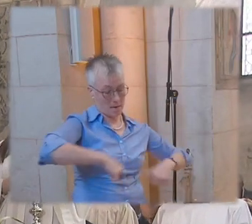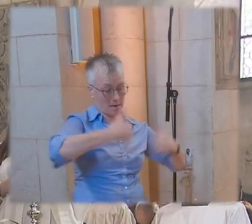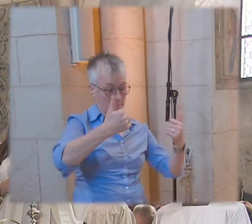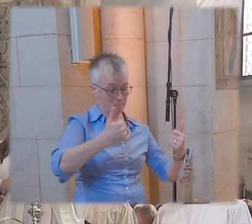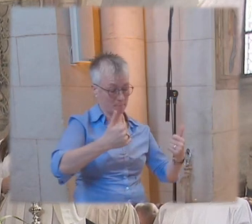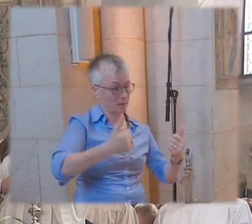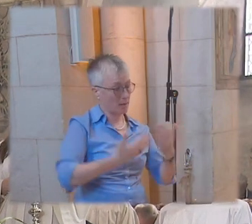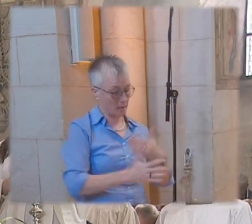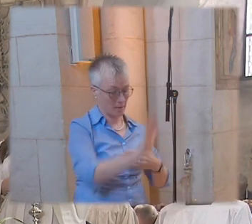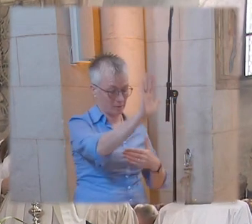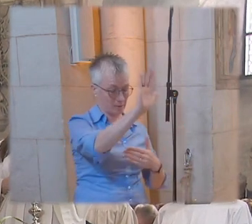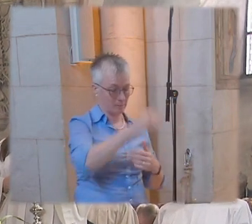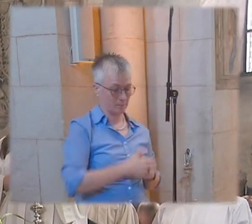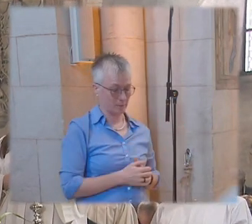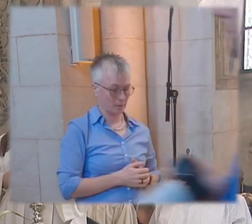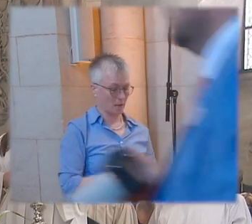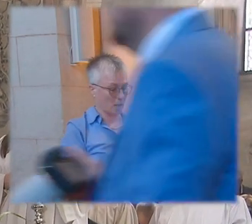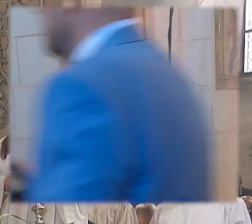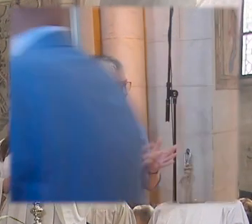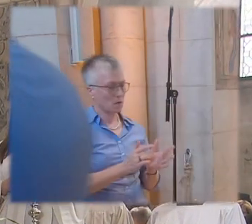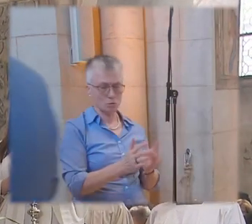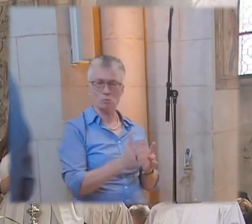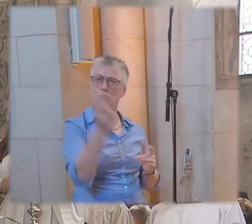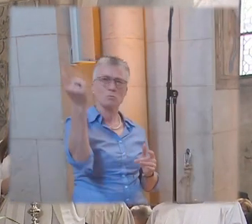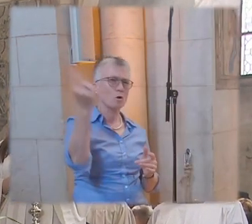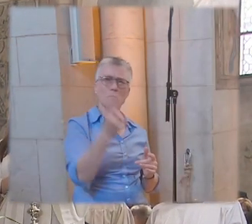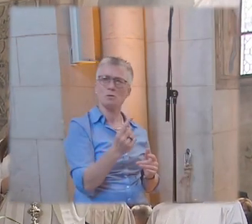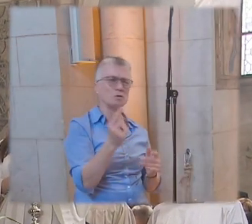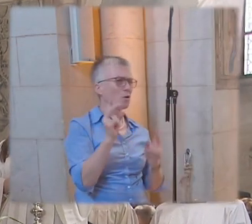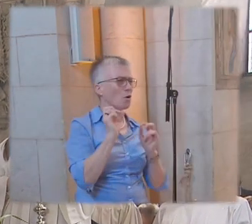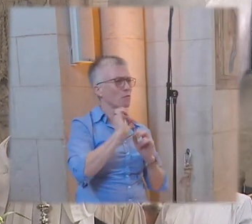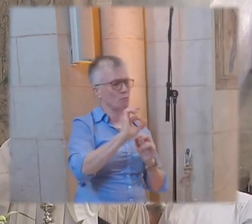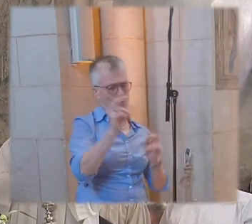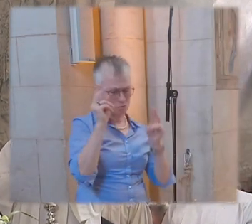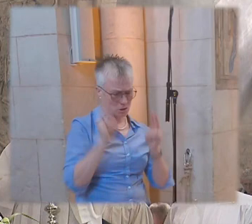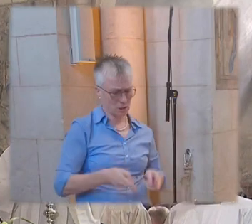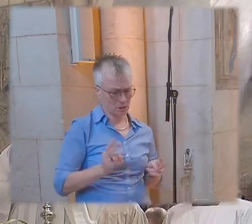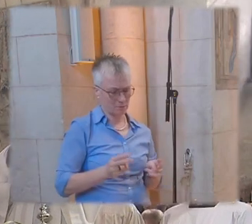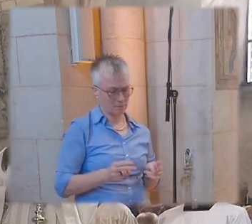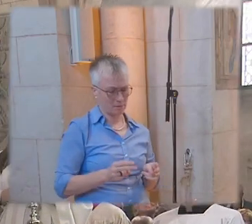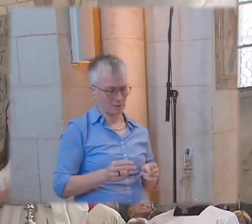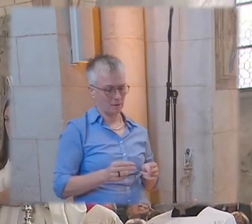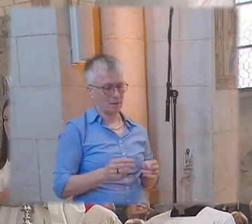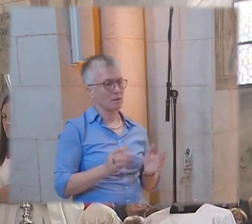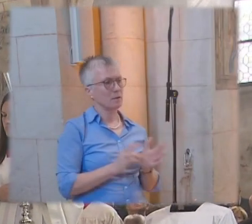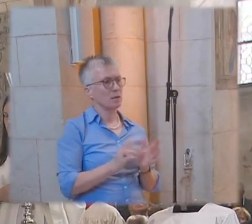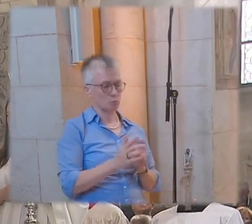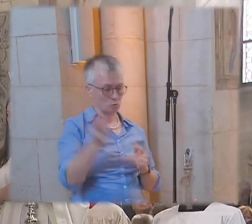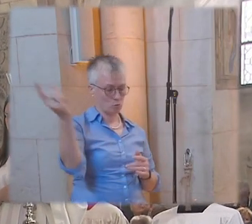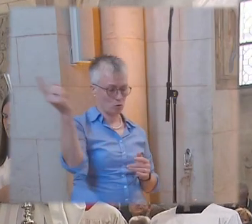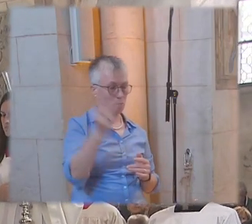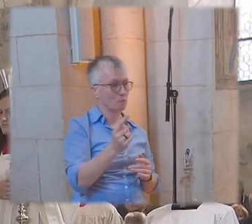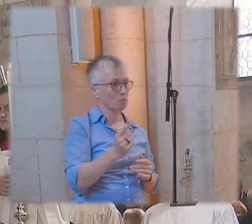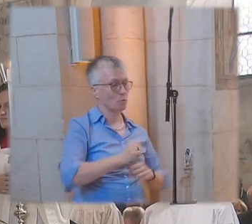damit jeder, der an ihn glaubt, nicht zugrunde geht, sondern das